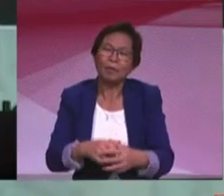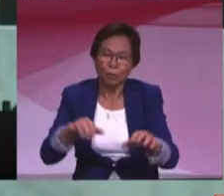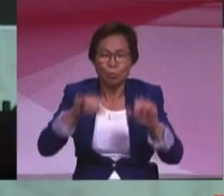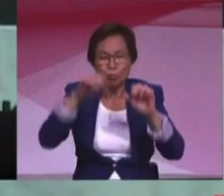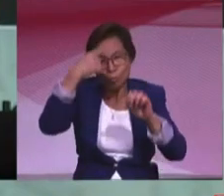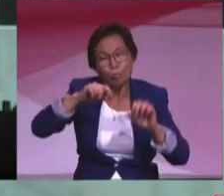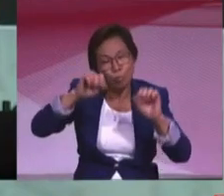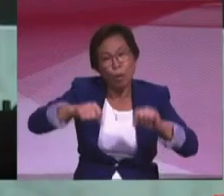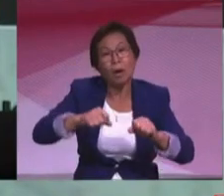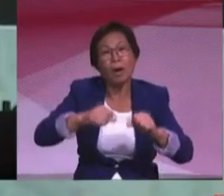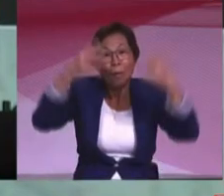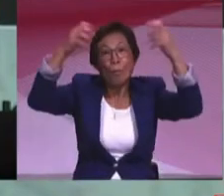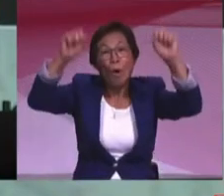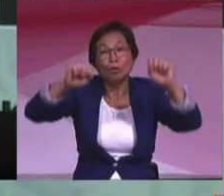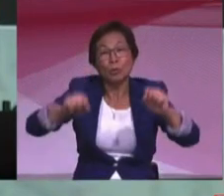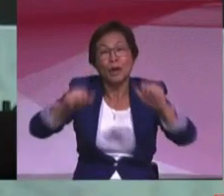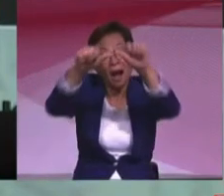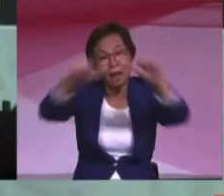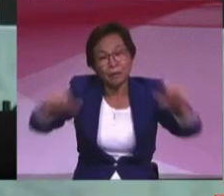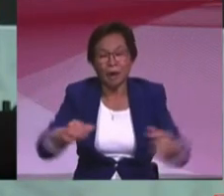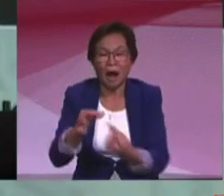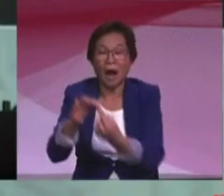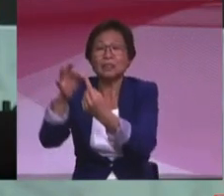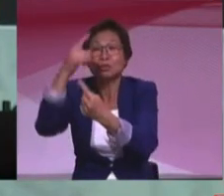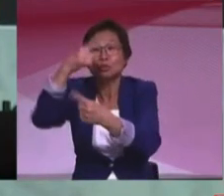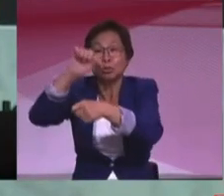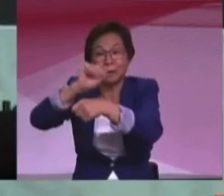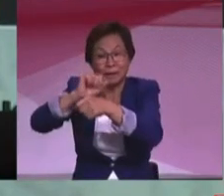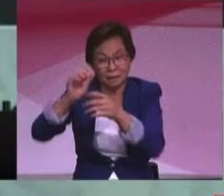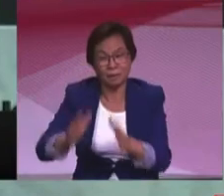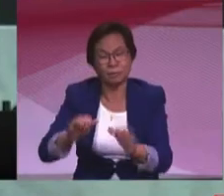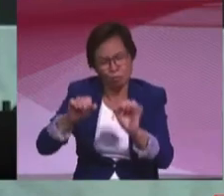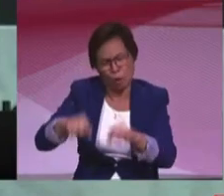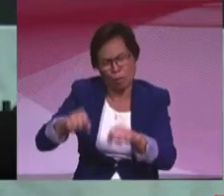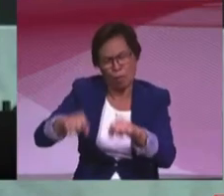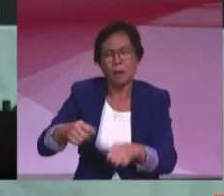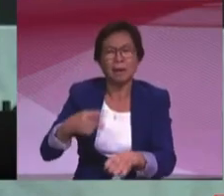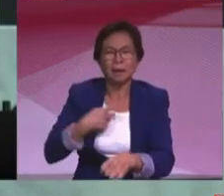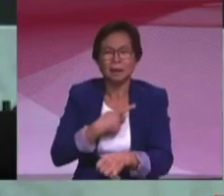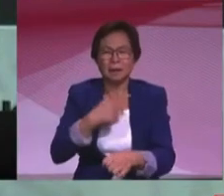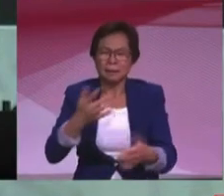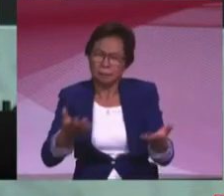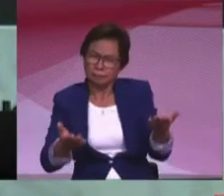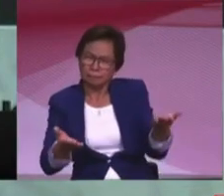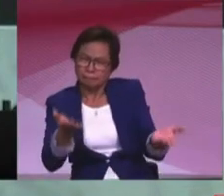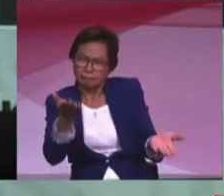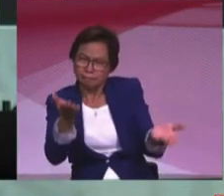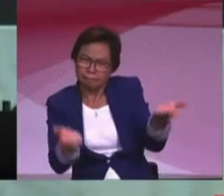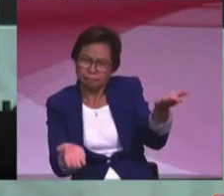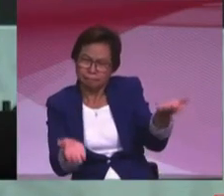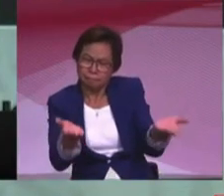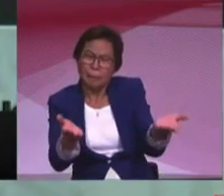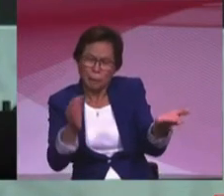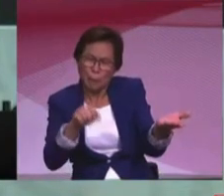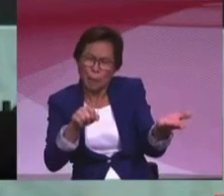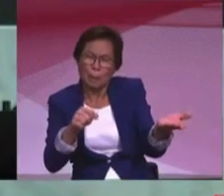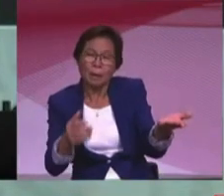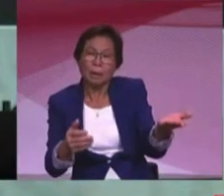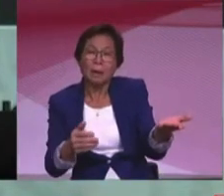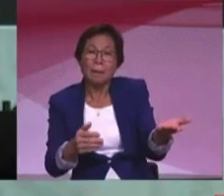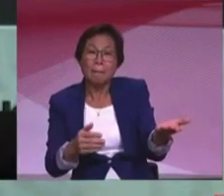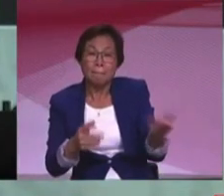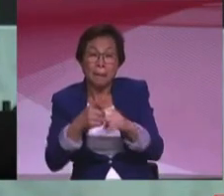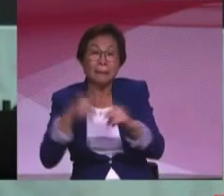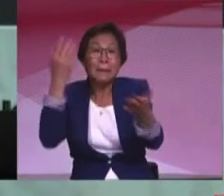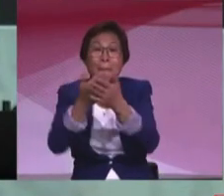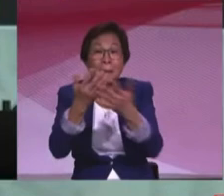yang dihaskan untuk pekerja-pekerja mereka. Jadi ini dapat kita pertimbangkan. Tapi setakat ini